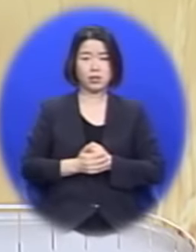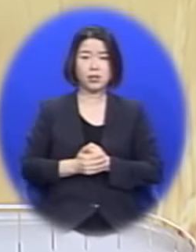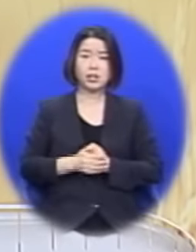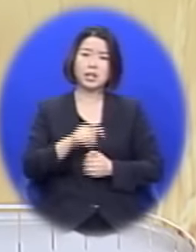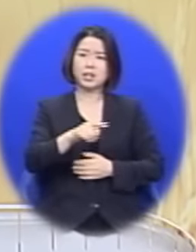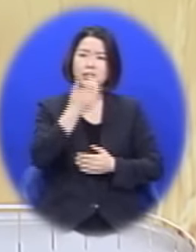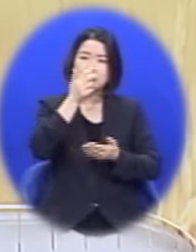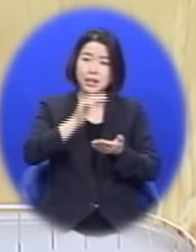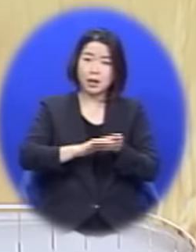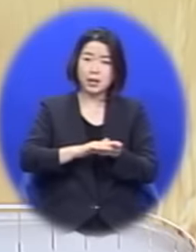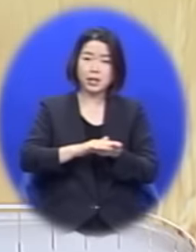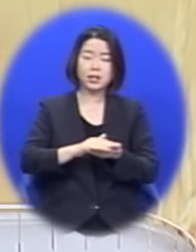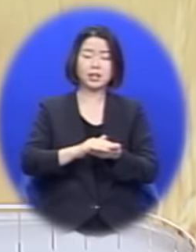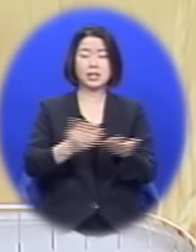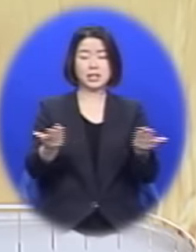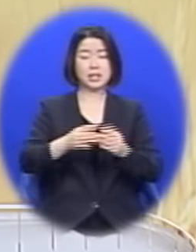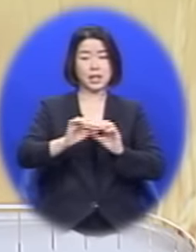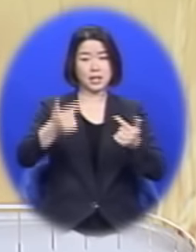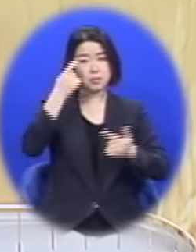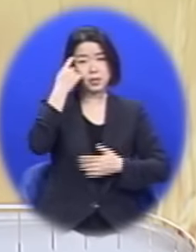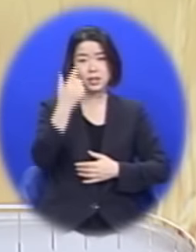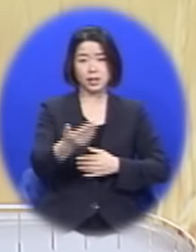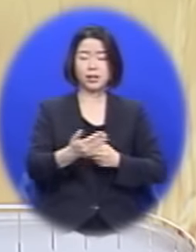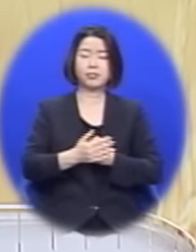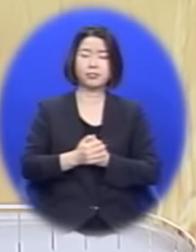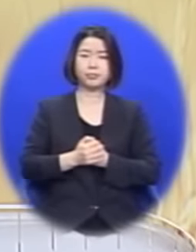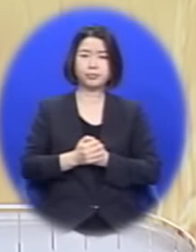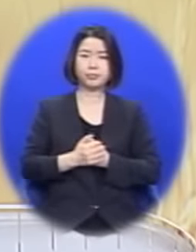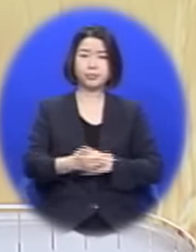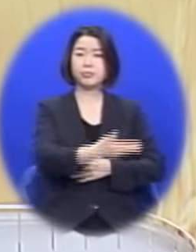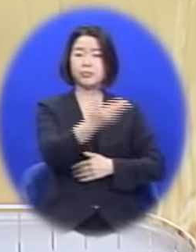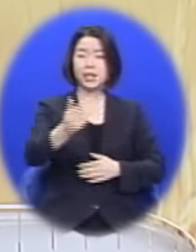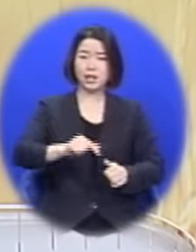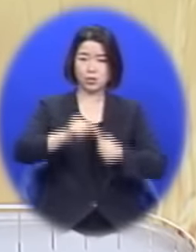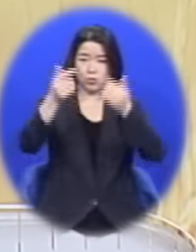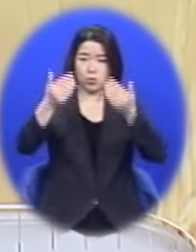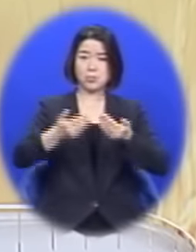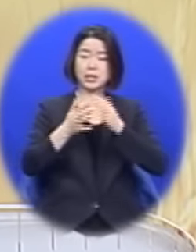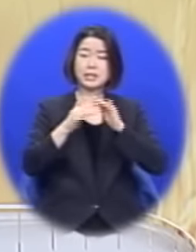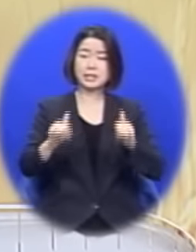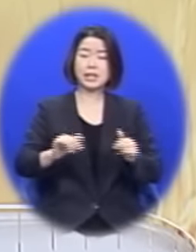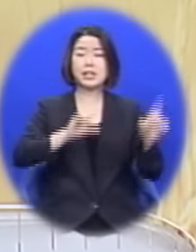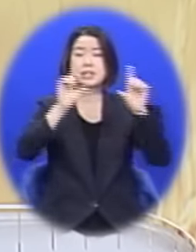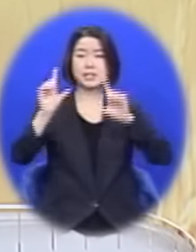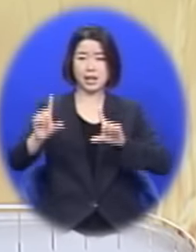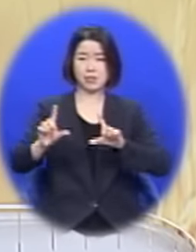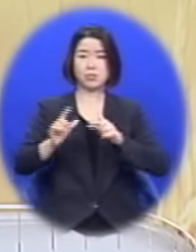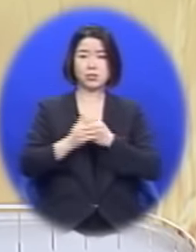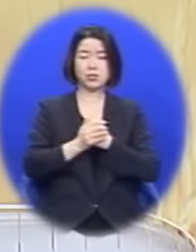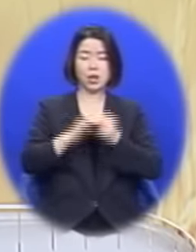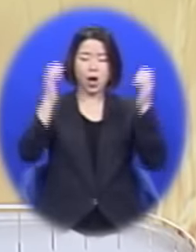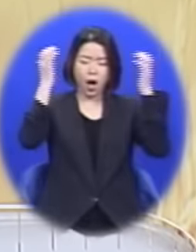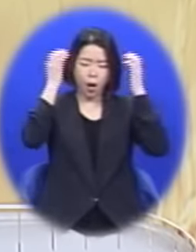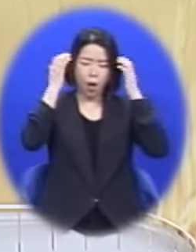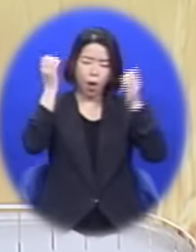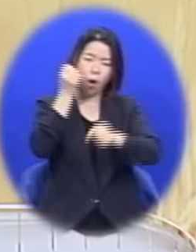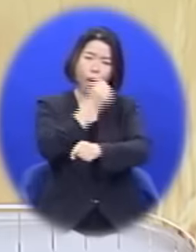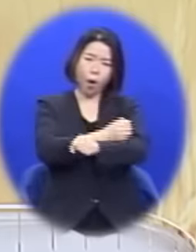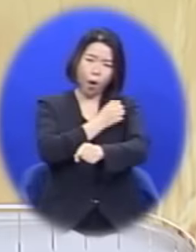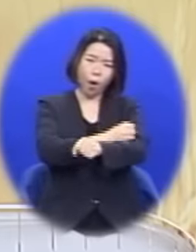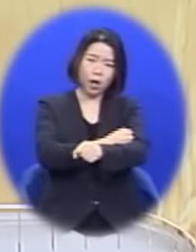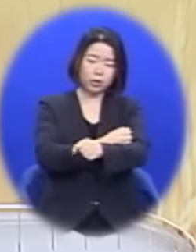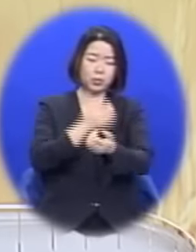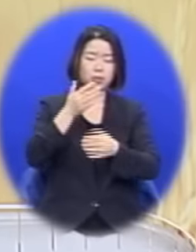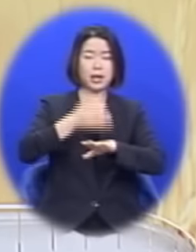이거 기가 막힌 거 아닙니까? 여러분, 구원받은 자의 삶은요, 고생도 감사하고